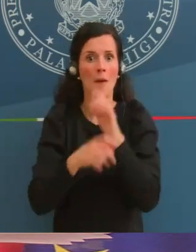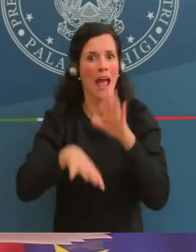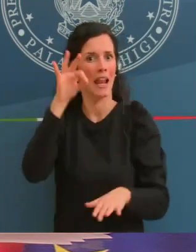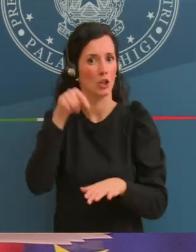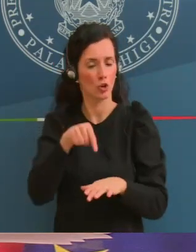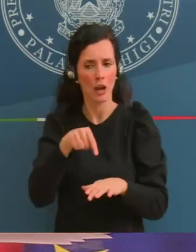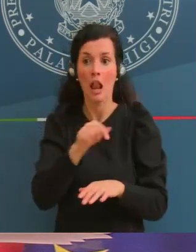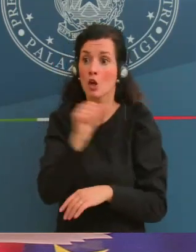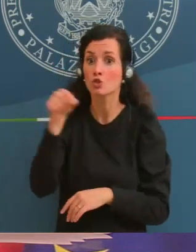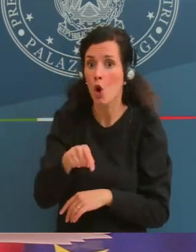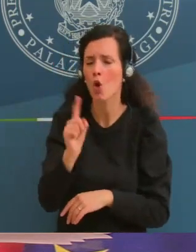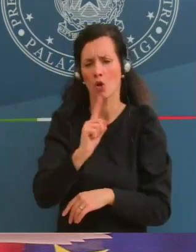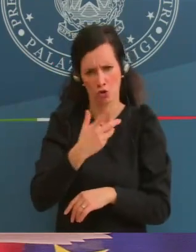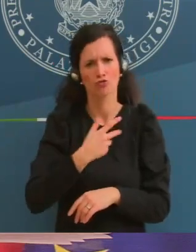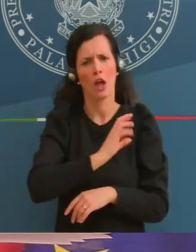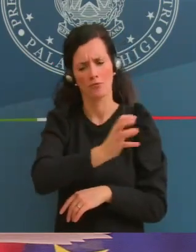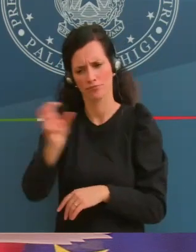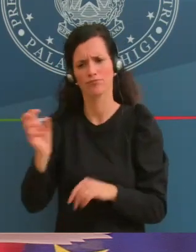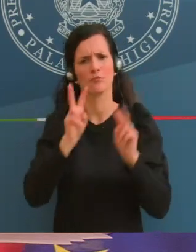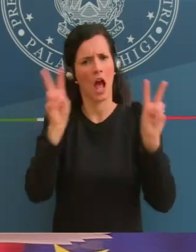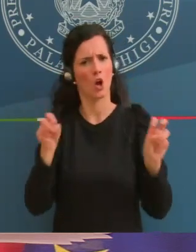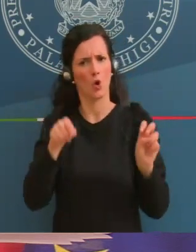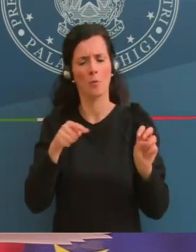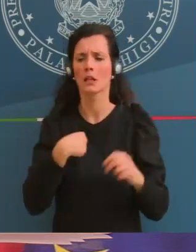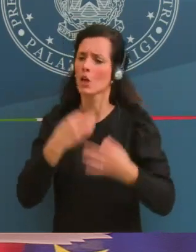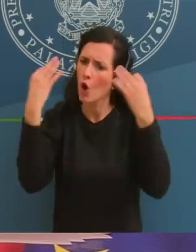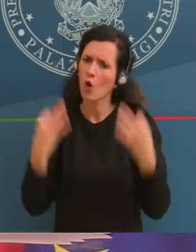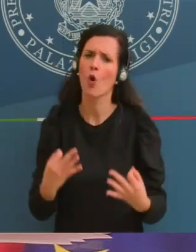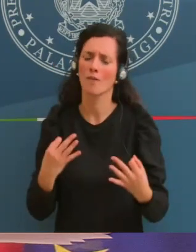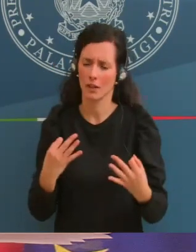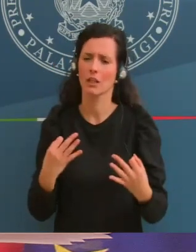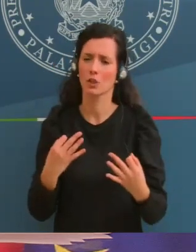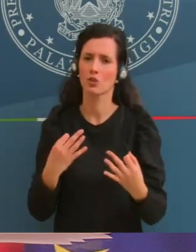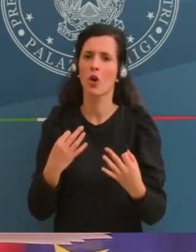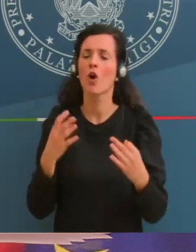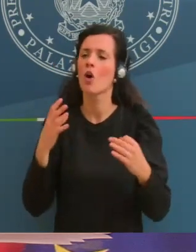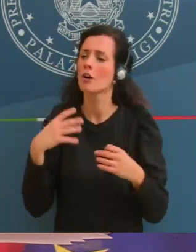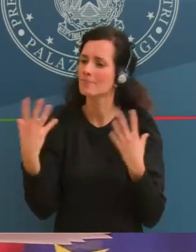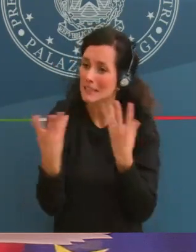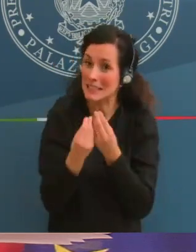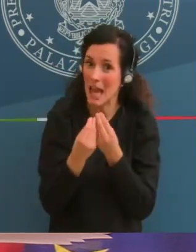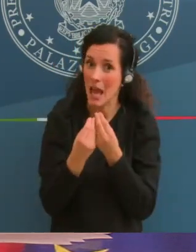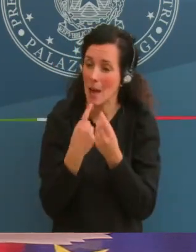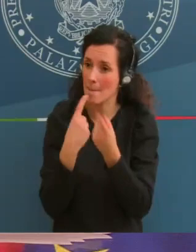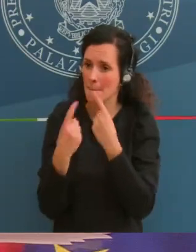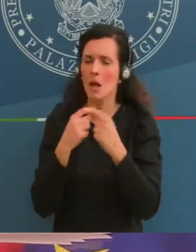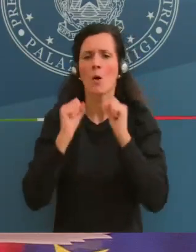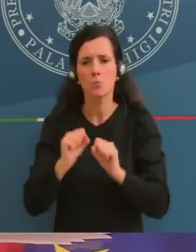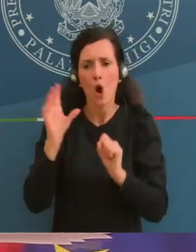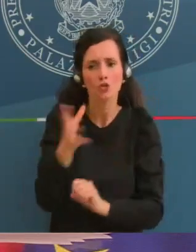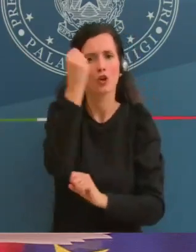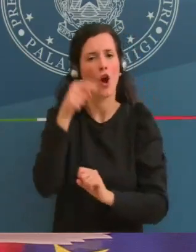sufficiente per dare un ampio respiro riformatore alla nostra azione noi non siamo qui per accontentarci di